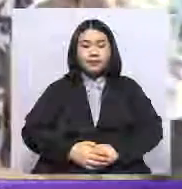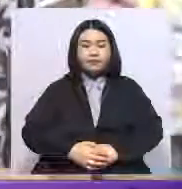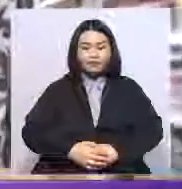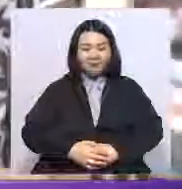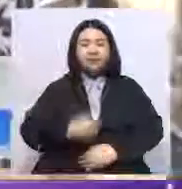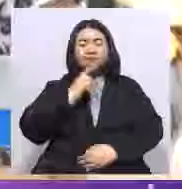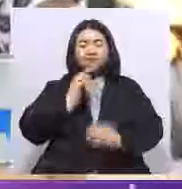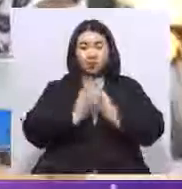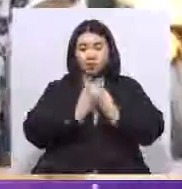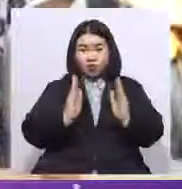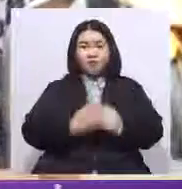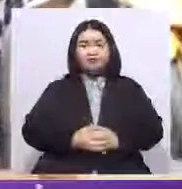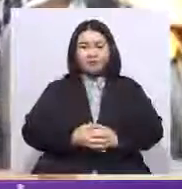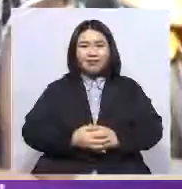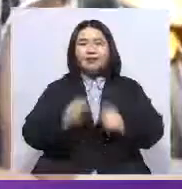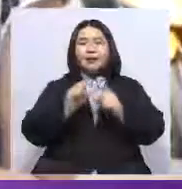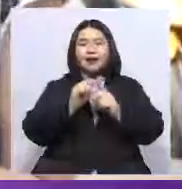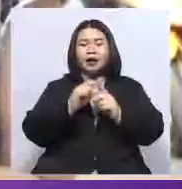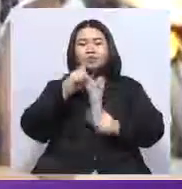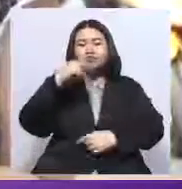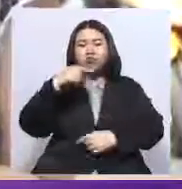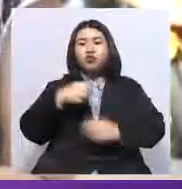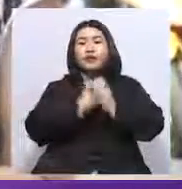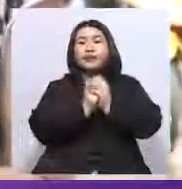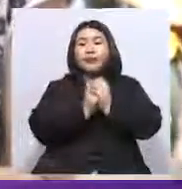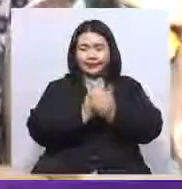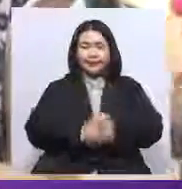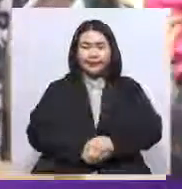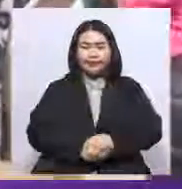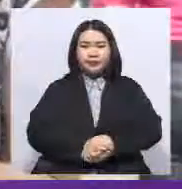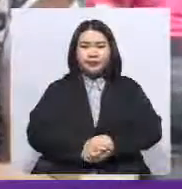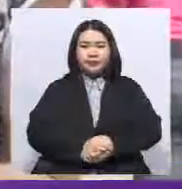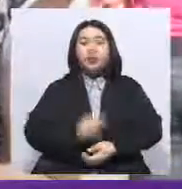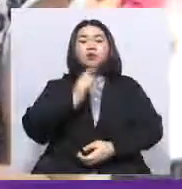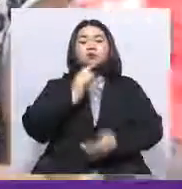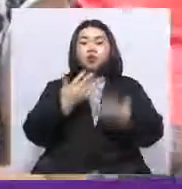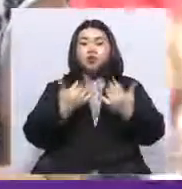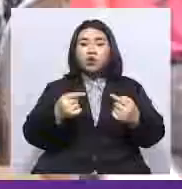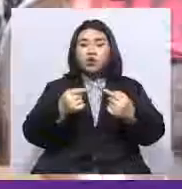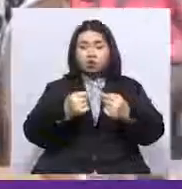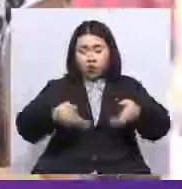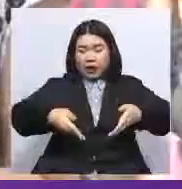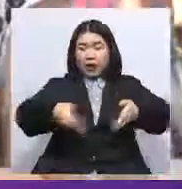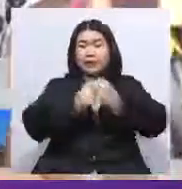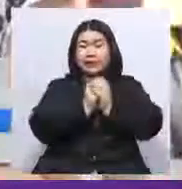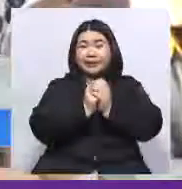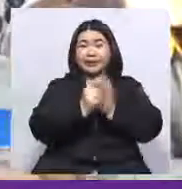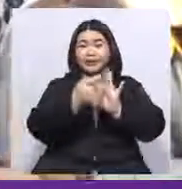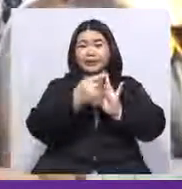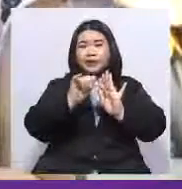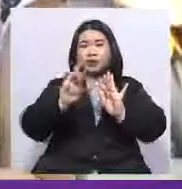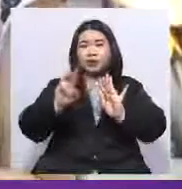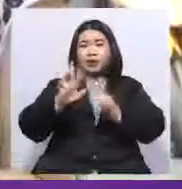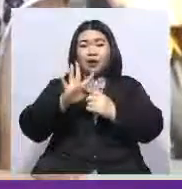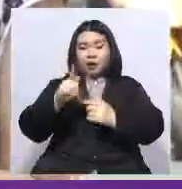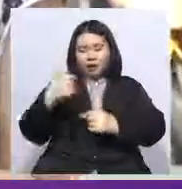ขอบคุณค่ะซินเนี่ยควยเลอร์ค่ะคุณสถานุคุณกรองแก้วค่ะขณะนี้บรรยากาศงานตรุษจีนเยาวราชปีนี้นะคะตอนนี้มีช